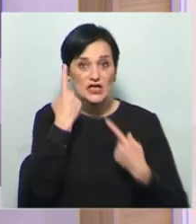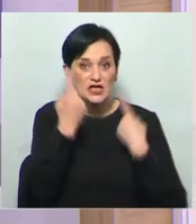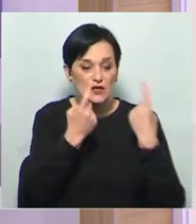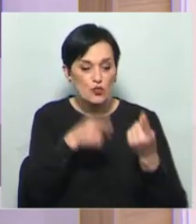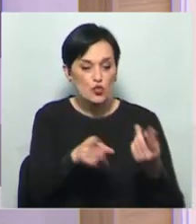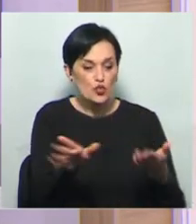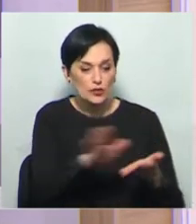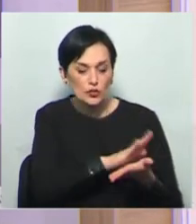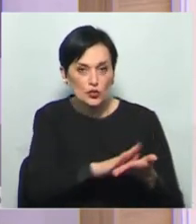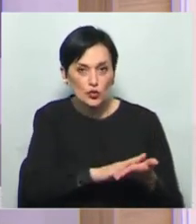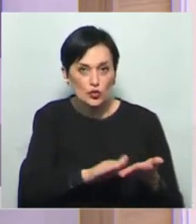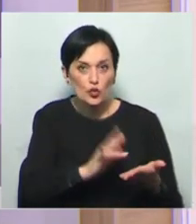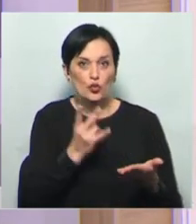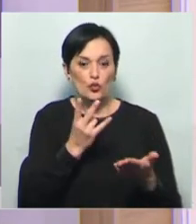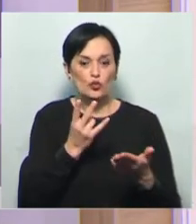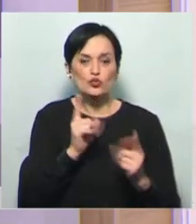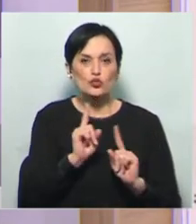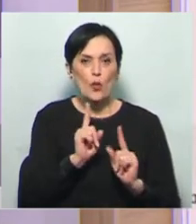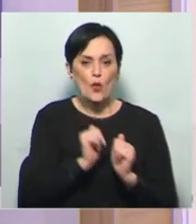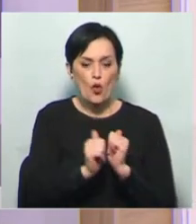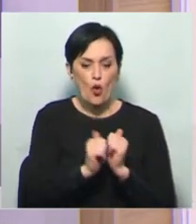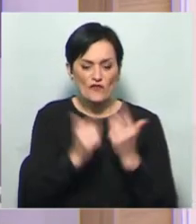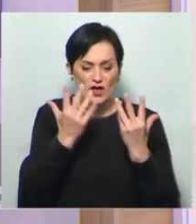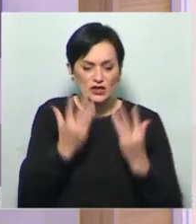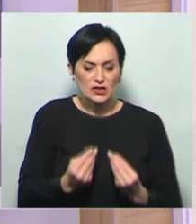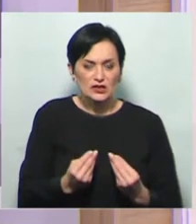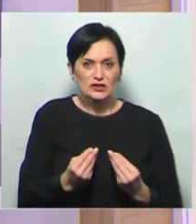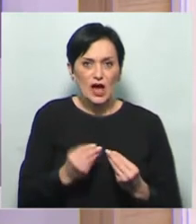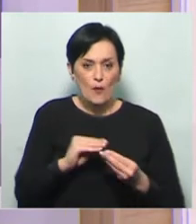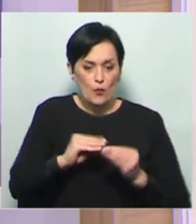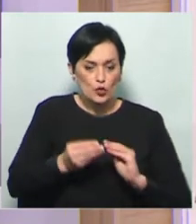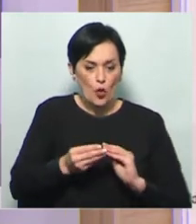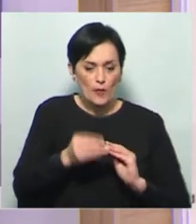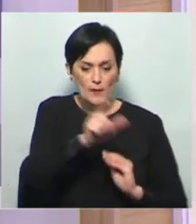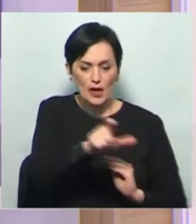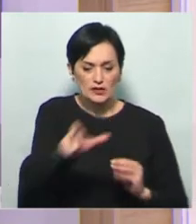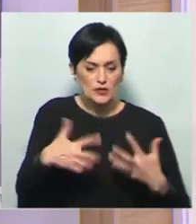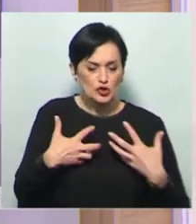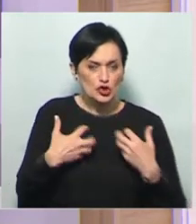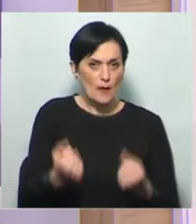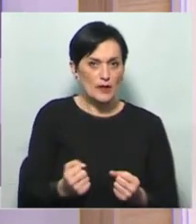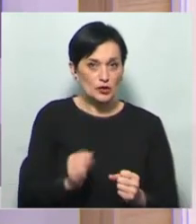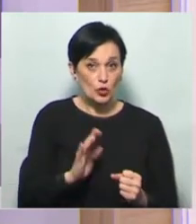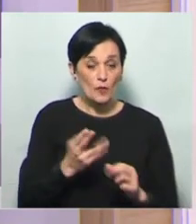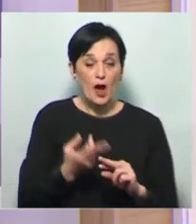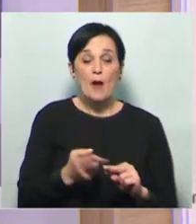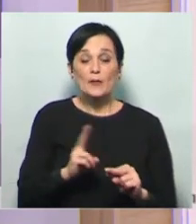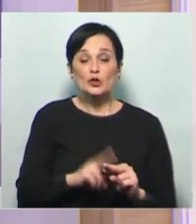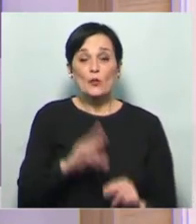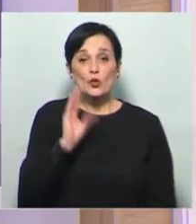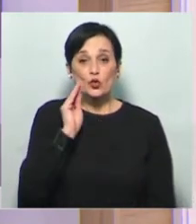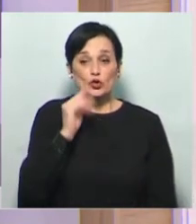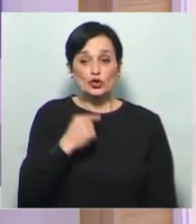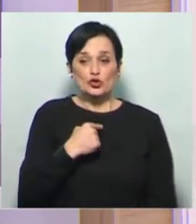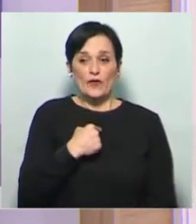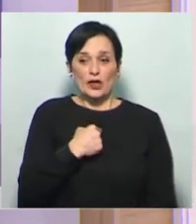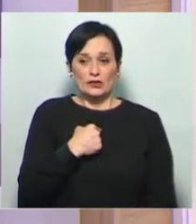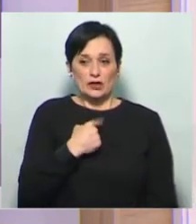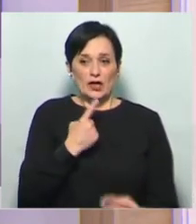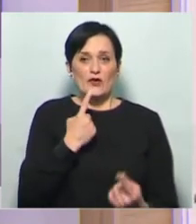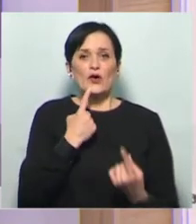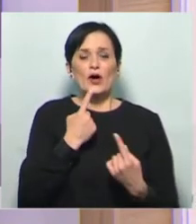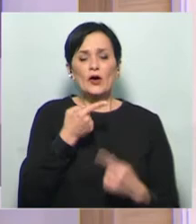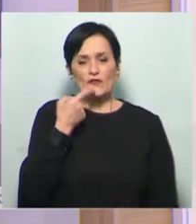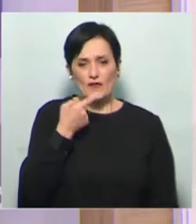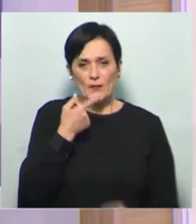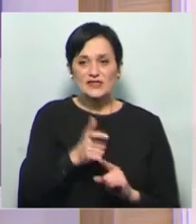გაქარწყლება ყოველდღიურად იმისათვის, რომ ამან არ შეუქმნას პრობლემები ადამიანების ჯანმრთელობას. ამიტომ, როდესაც ჩვენ ვამბობთ,